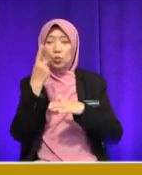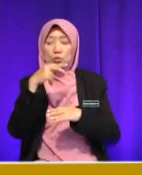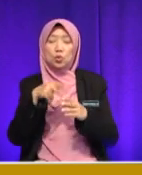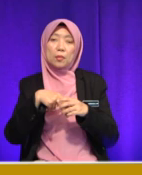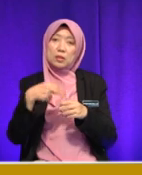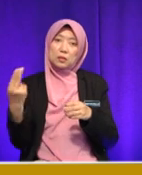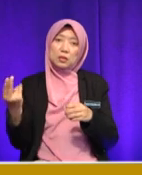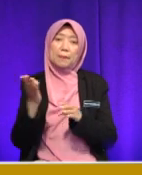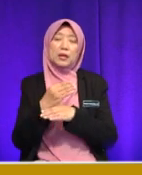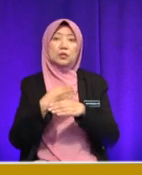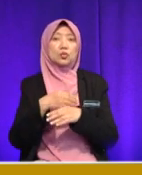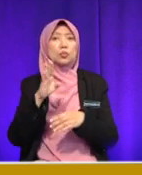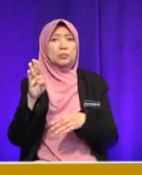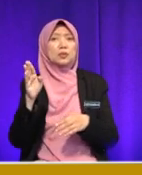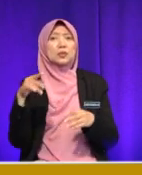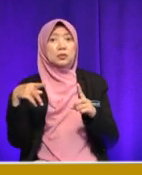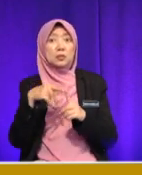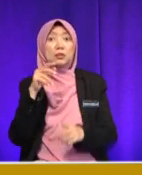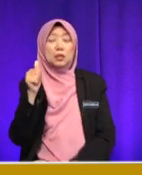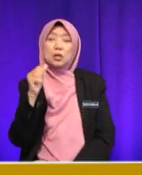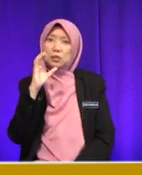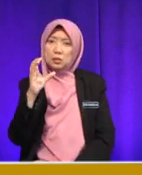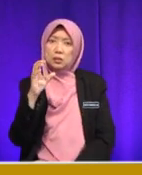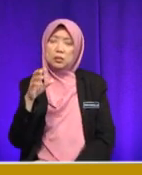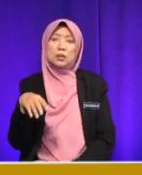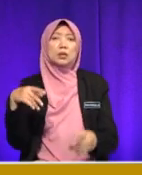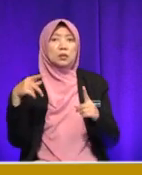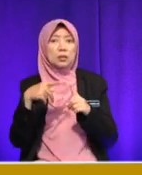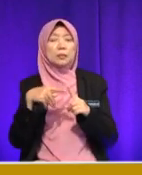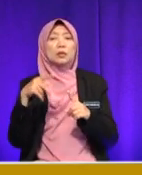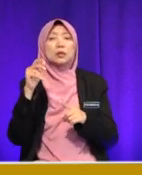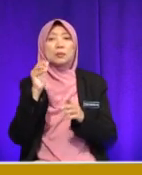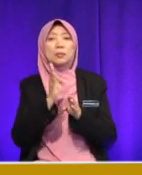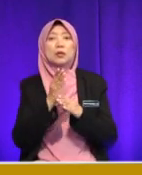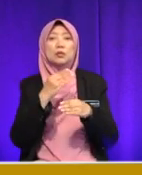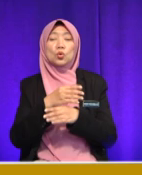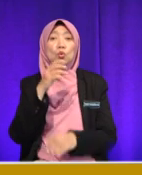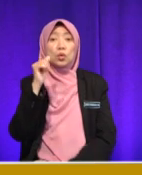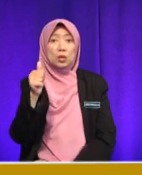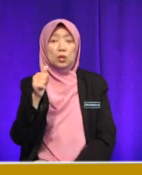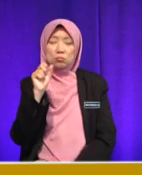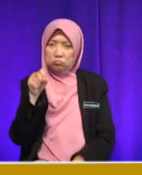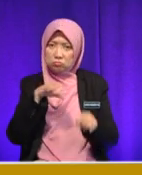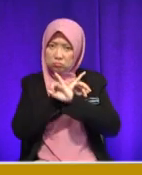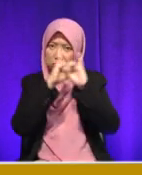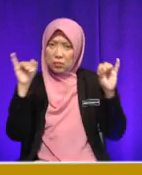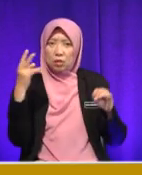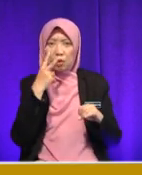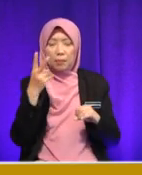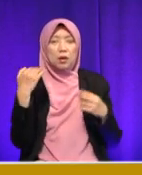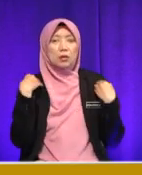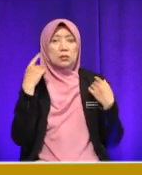daripada bentuk A. Baik. Bentuk C daripada bentuk A. Jadi kita boleh lihat dengan terang boleh lihat di sini ada